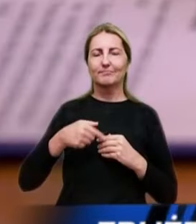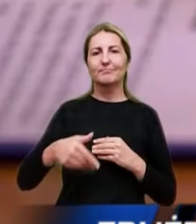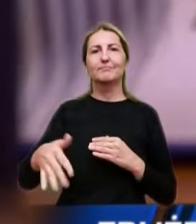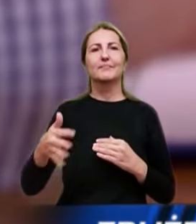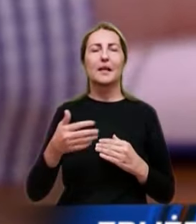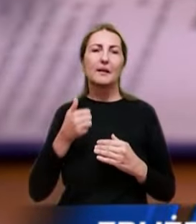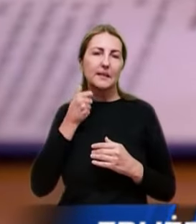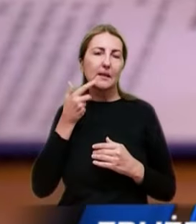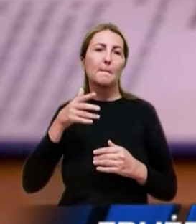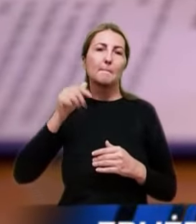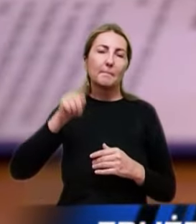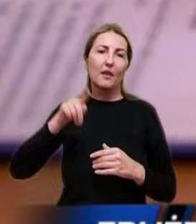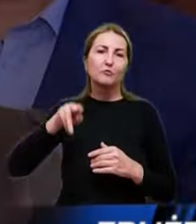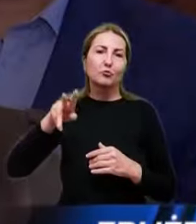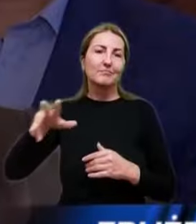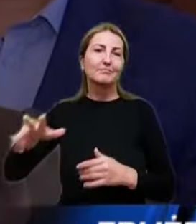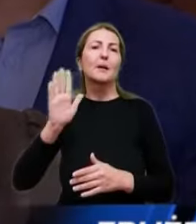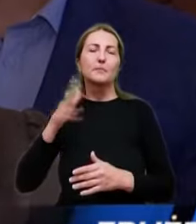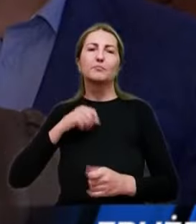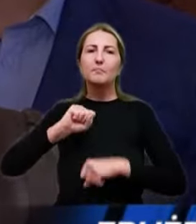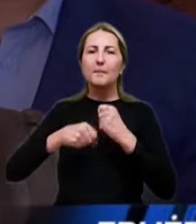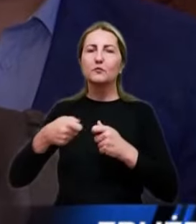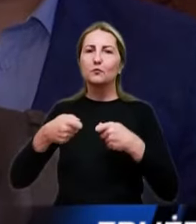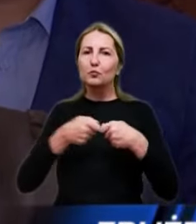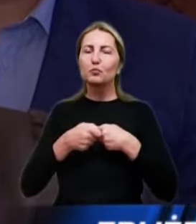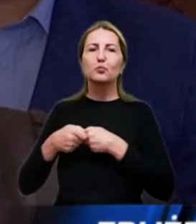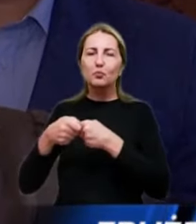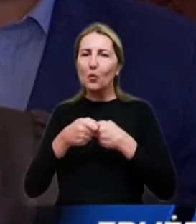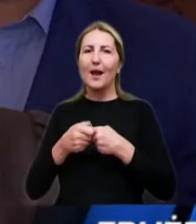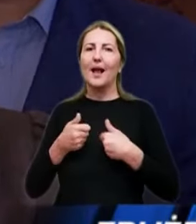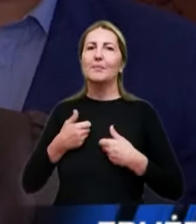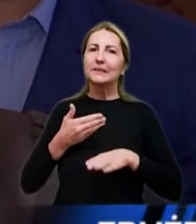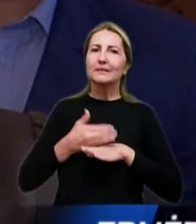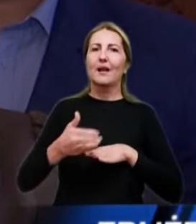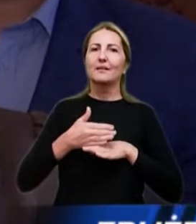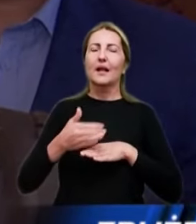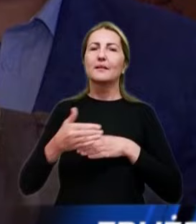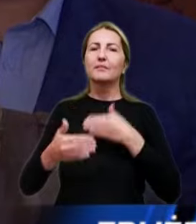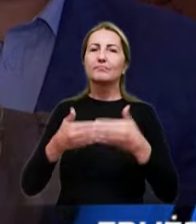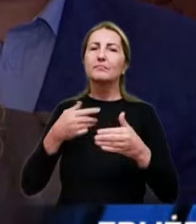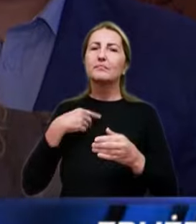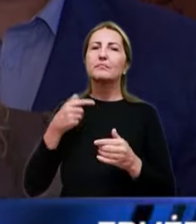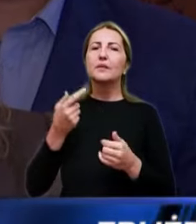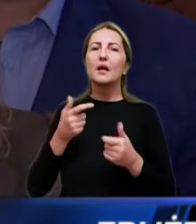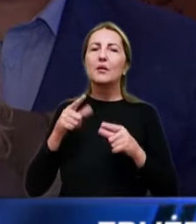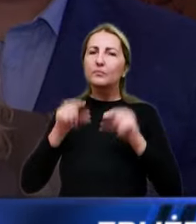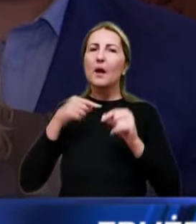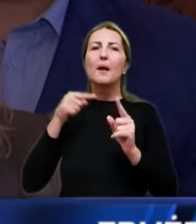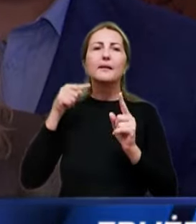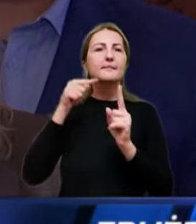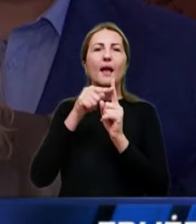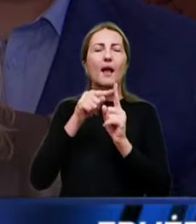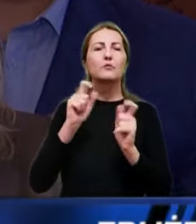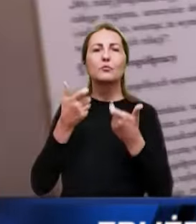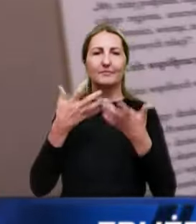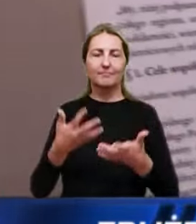w najbliższych miesiącach pracowali nad dalszym jakby określeniem naszych priorytetów jako przewodniczący